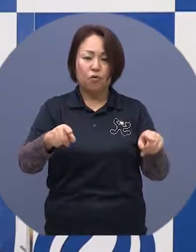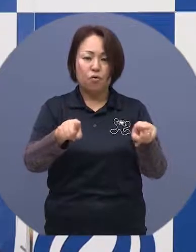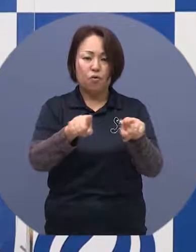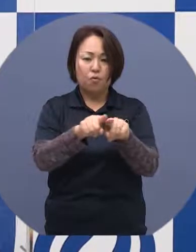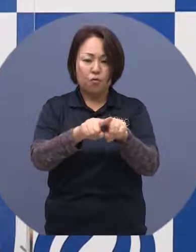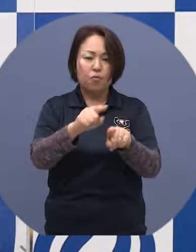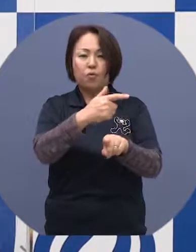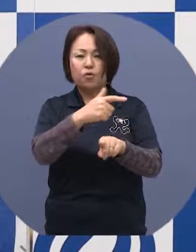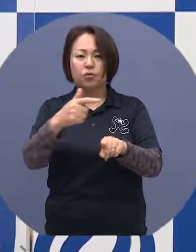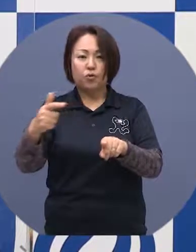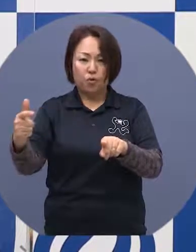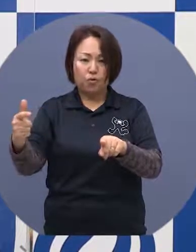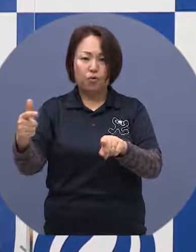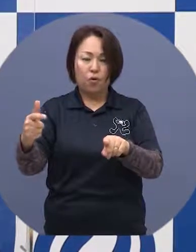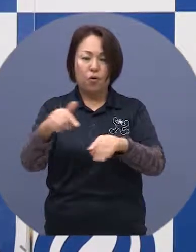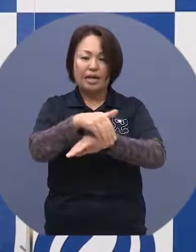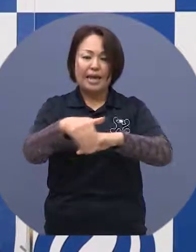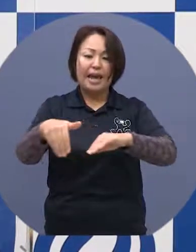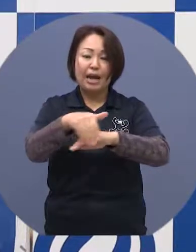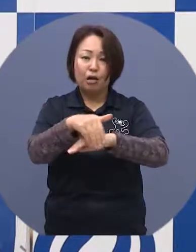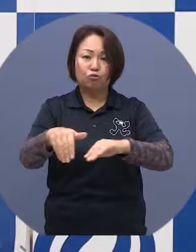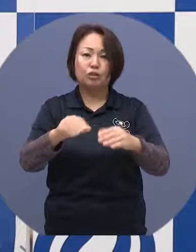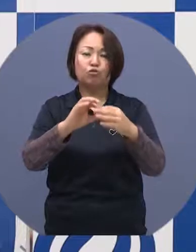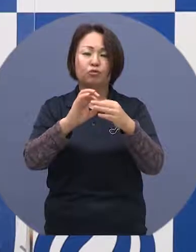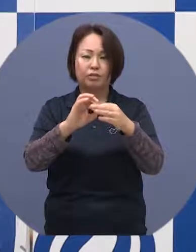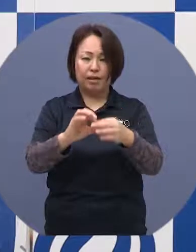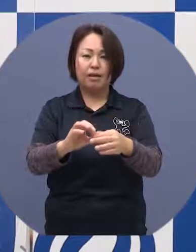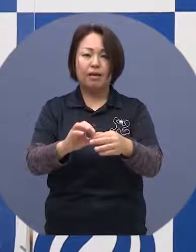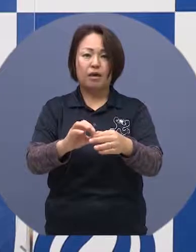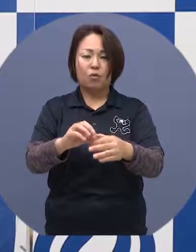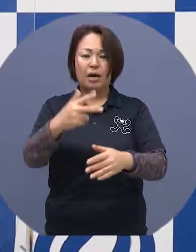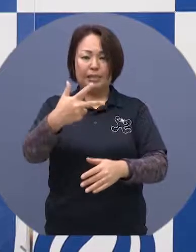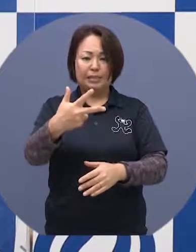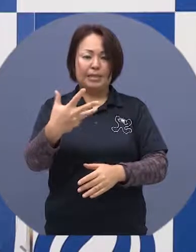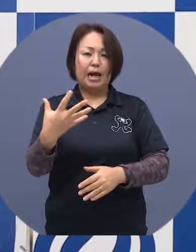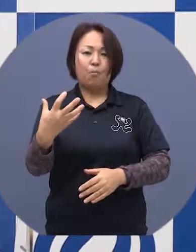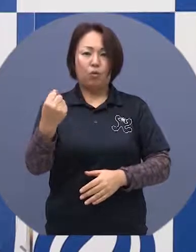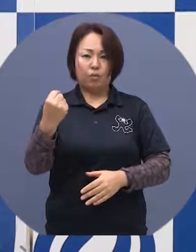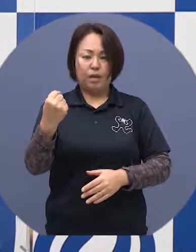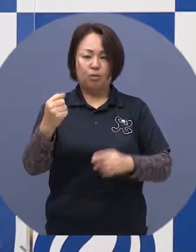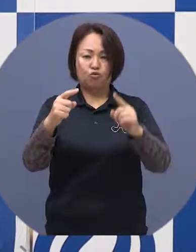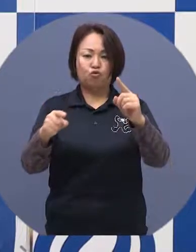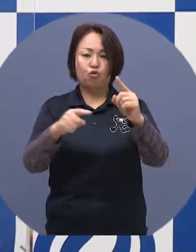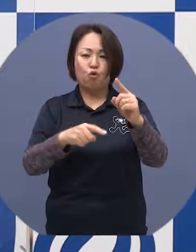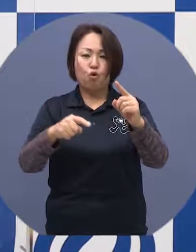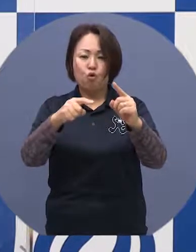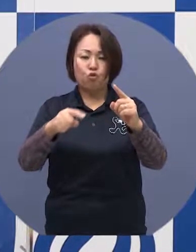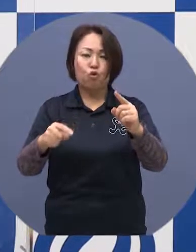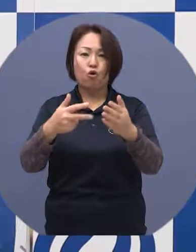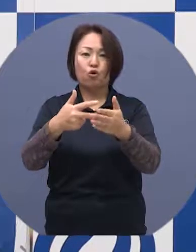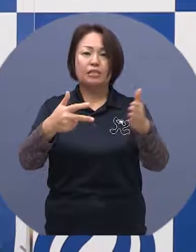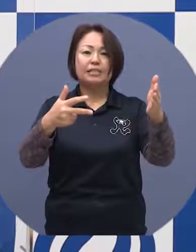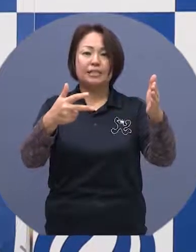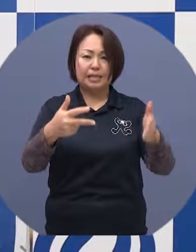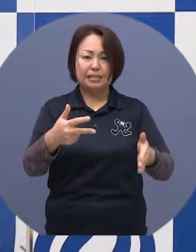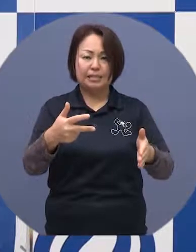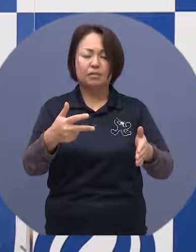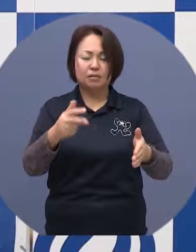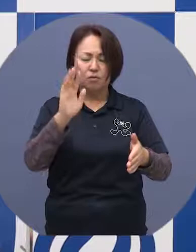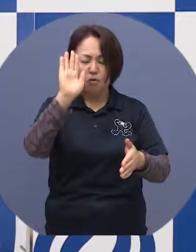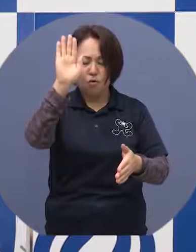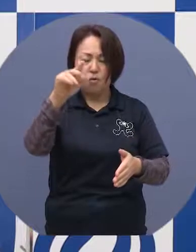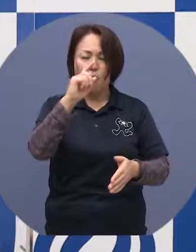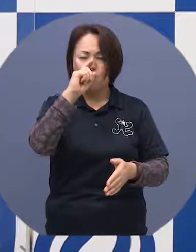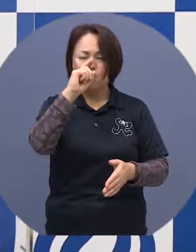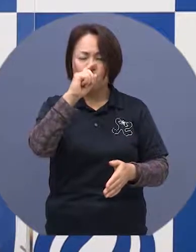この方個別施設計画につきましては家が保有する公共施設今後老朽化が進んでいくわけ